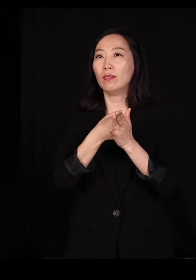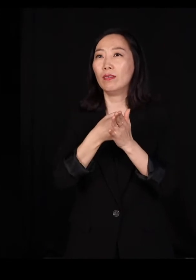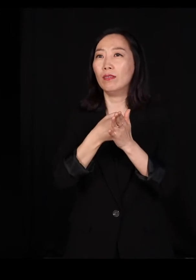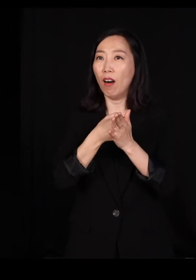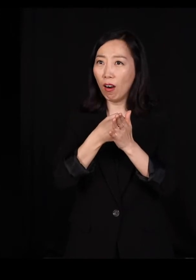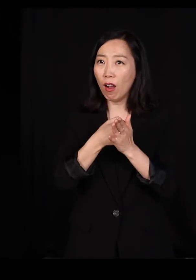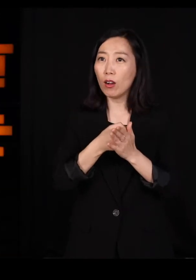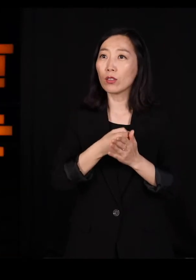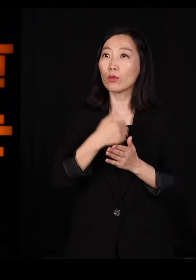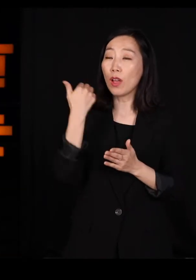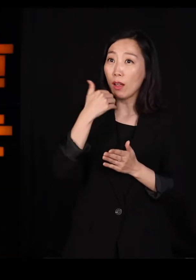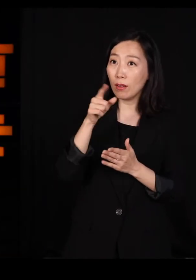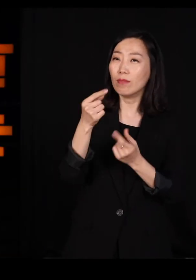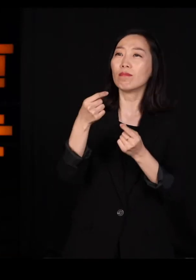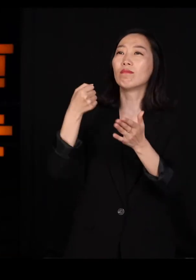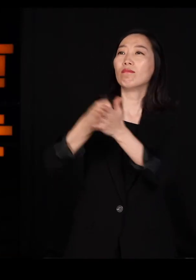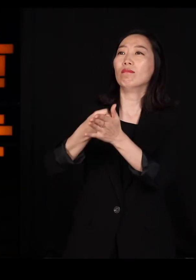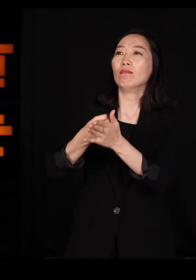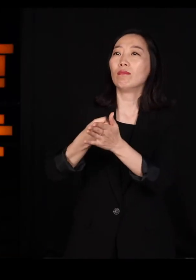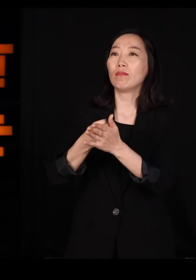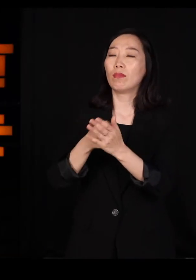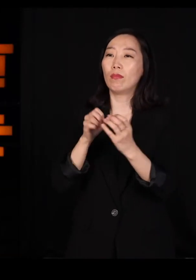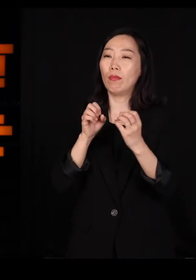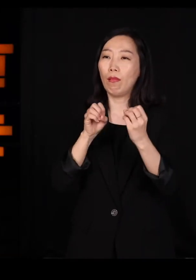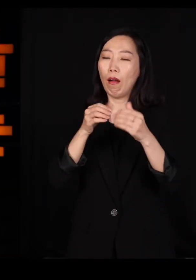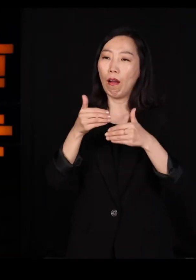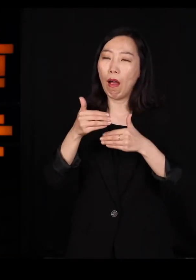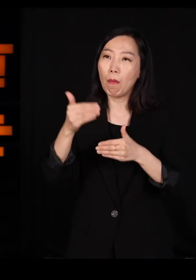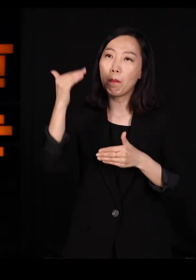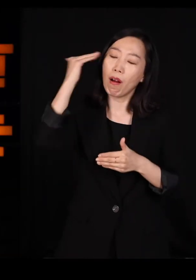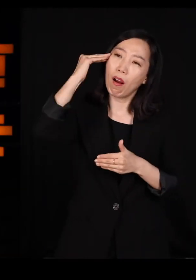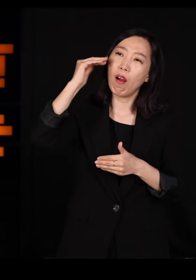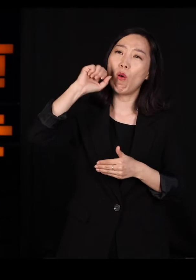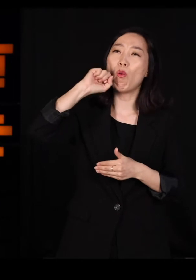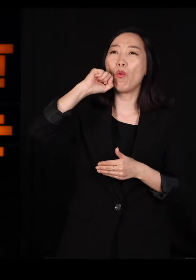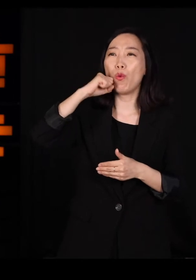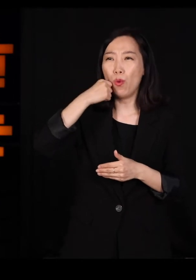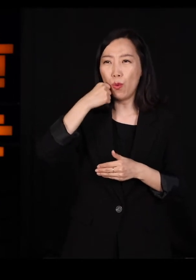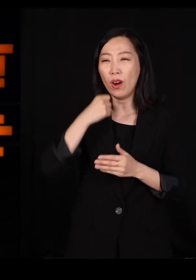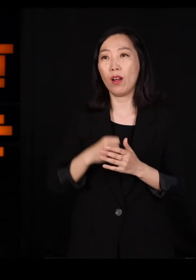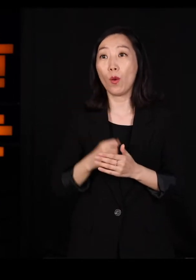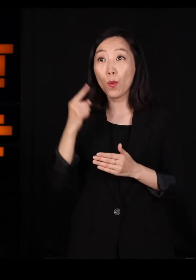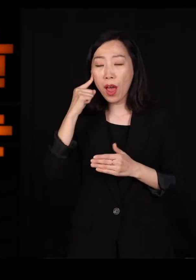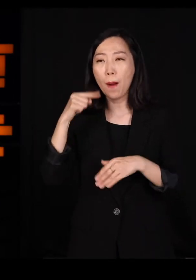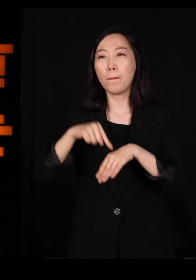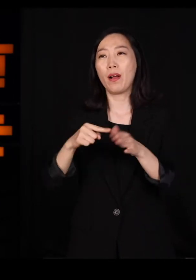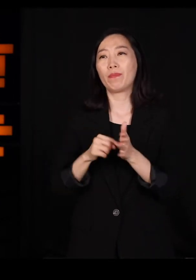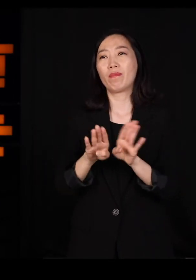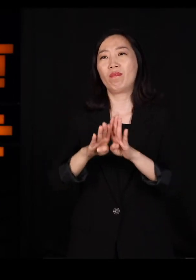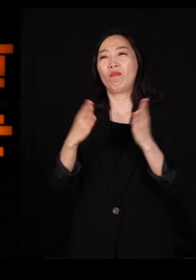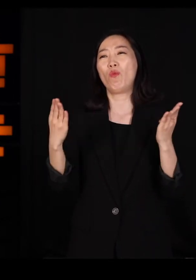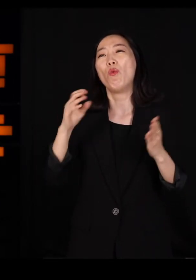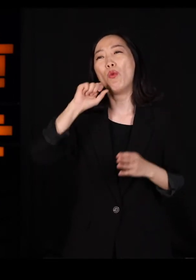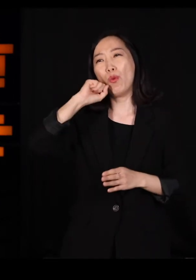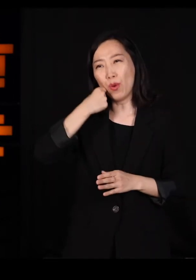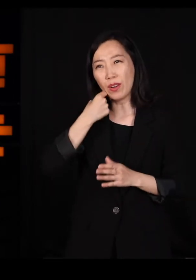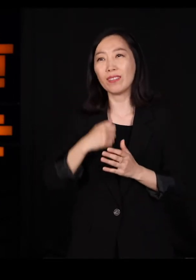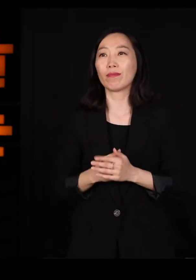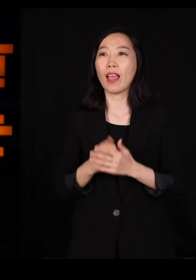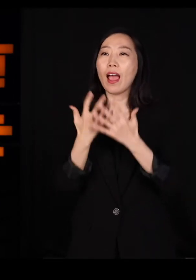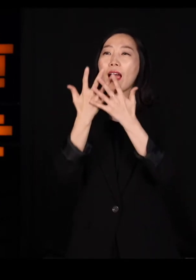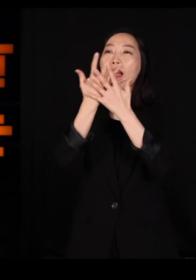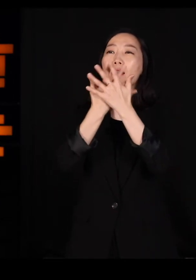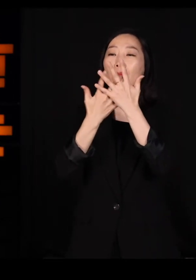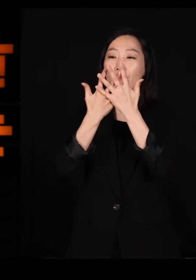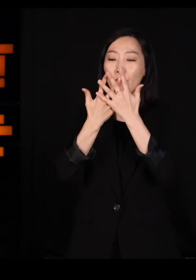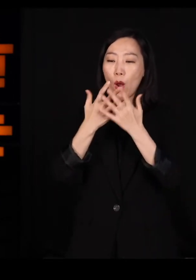해버리는 거죠. 누군가가 여러분을 단정해버리면요. 대화하기 어렵습니다. 마음을 열 수가 없습니다. 그래서